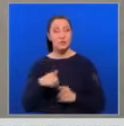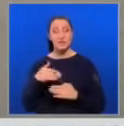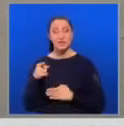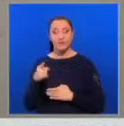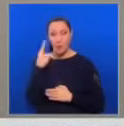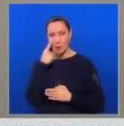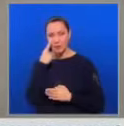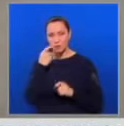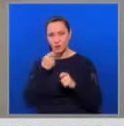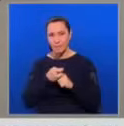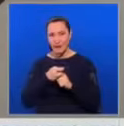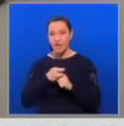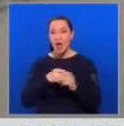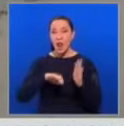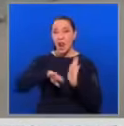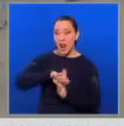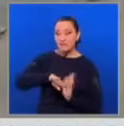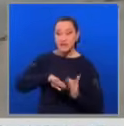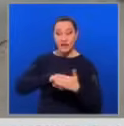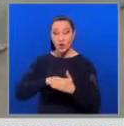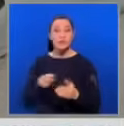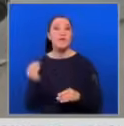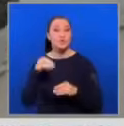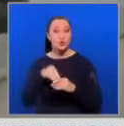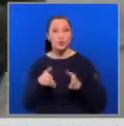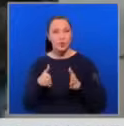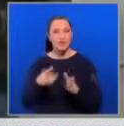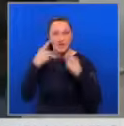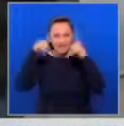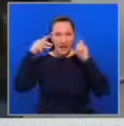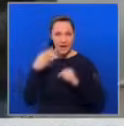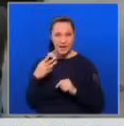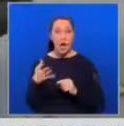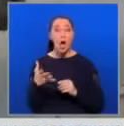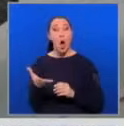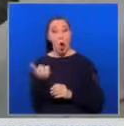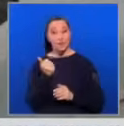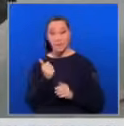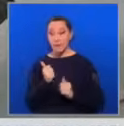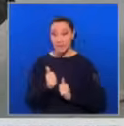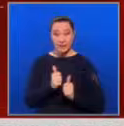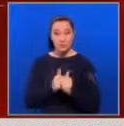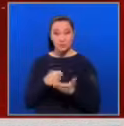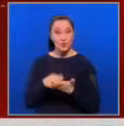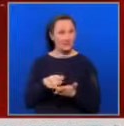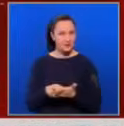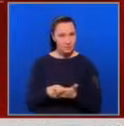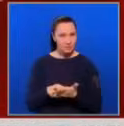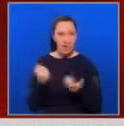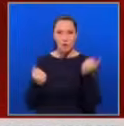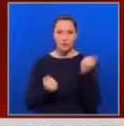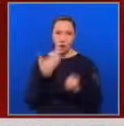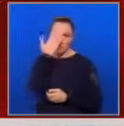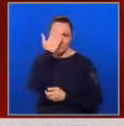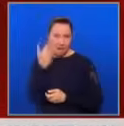което се е опитал да направи ляв завой за да се включи по булевард света елена но е отнел предимството на таксиметров автомобил шофьорът